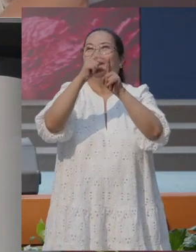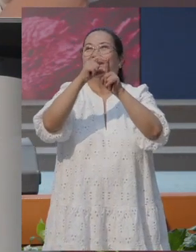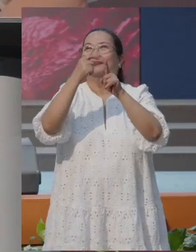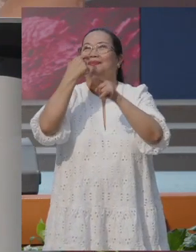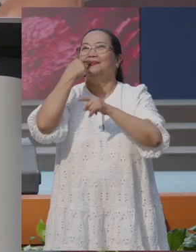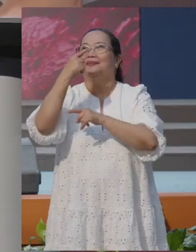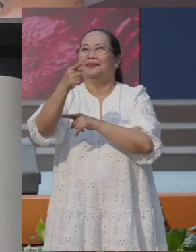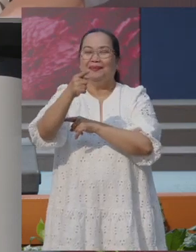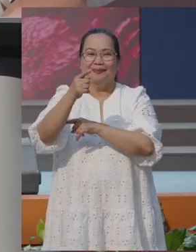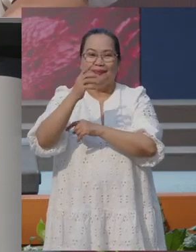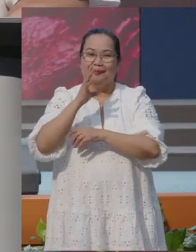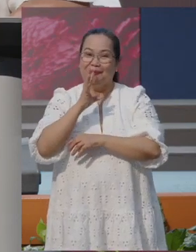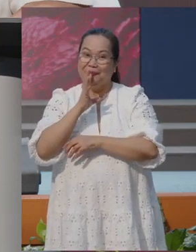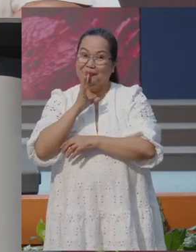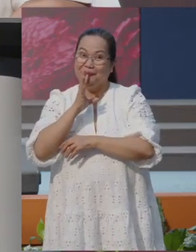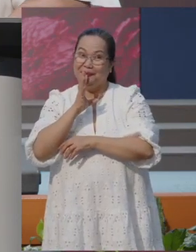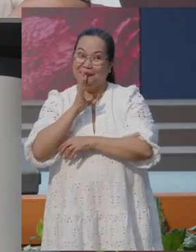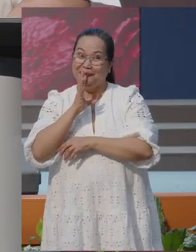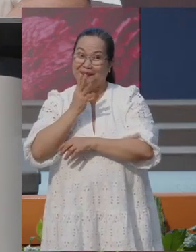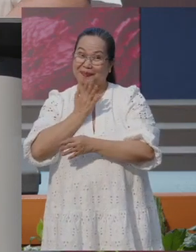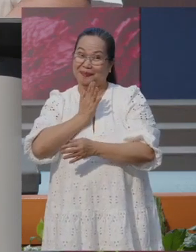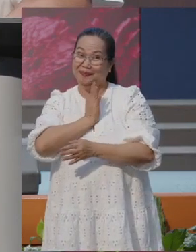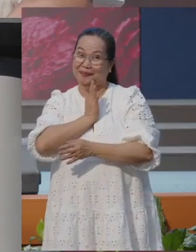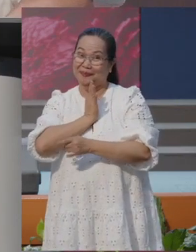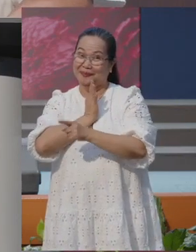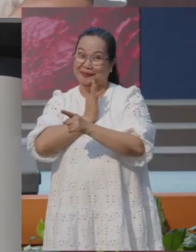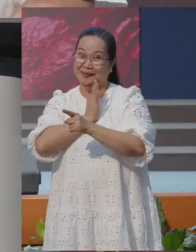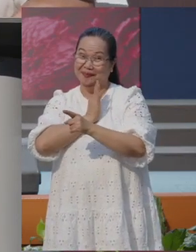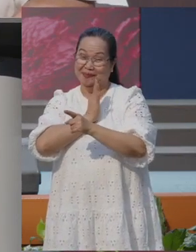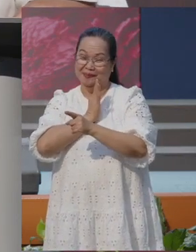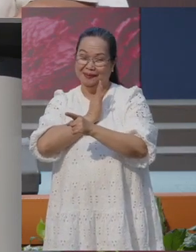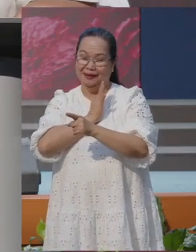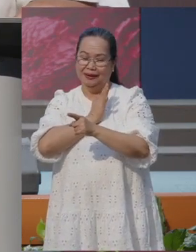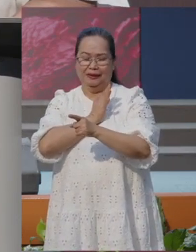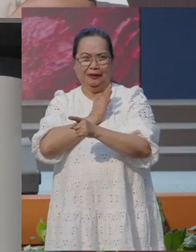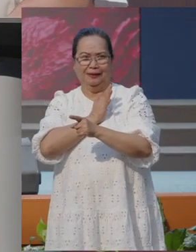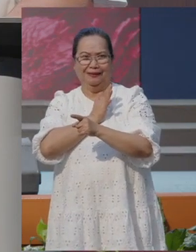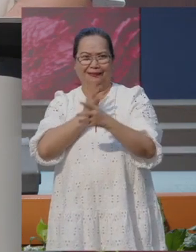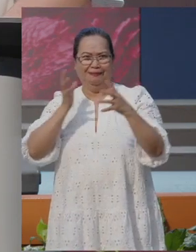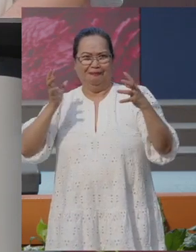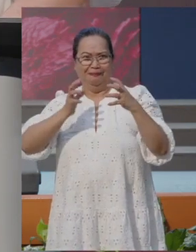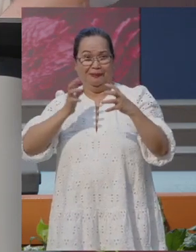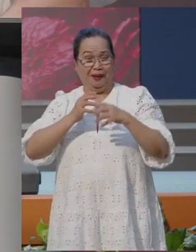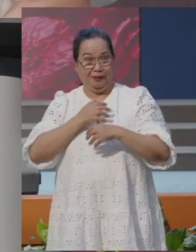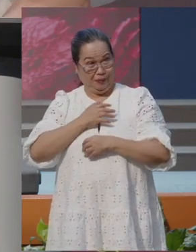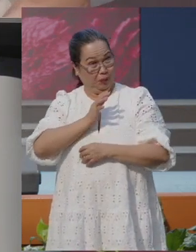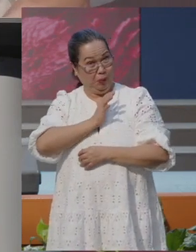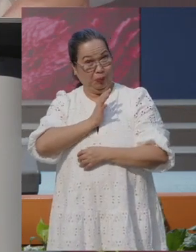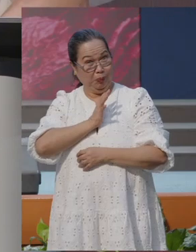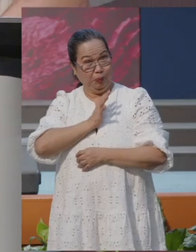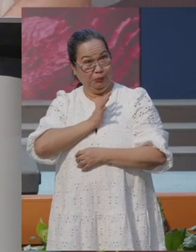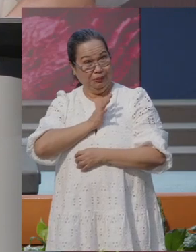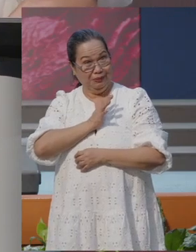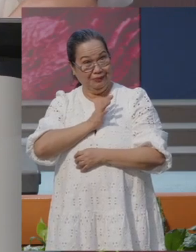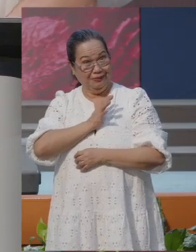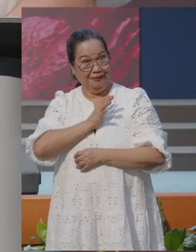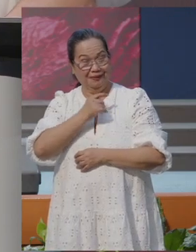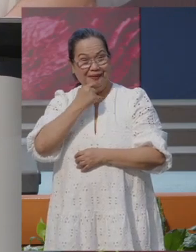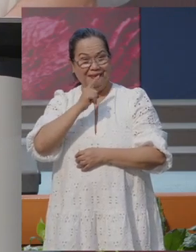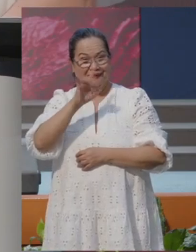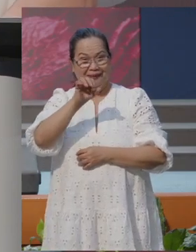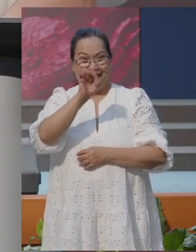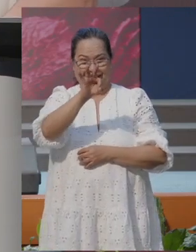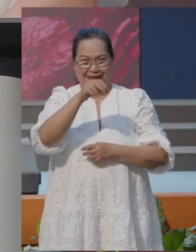Sabihan ng mabuting salita. Sabihan ng mabubuting salita. Eulogeo, parang eulogy. Pag may patay, di